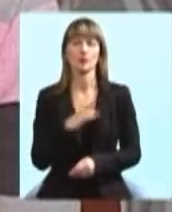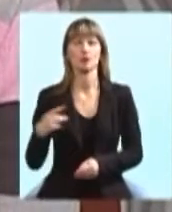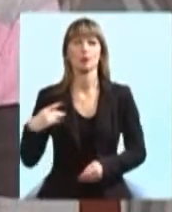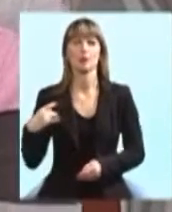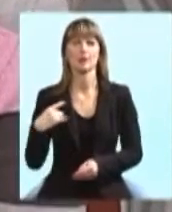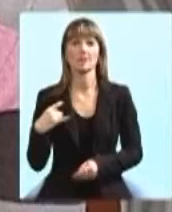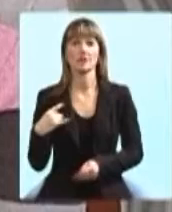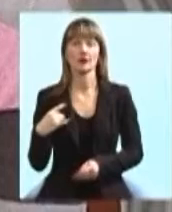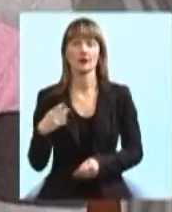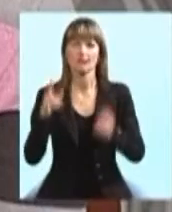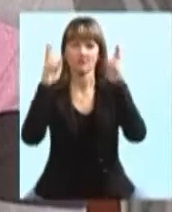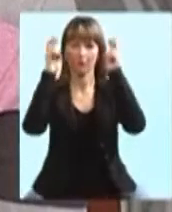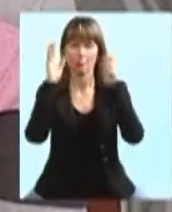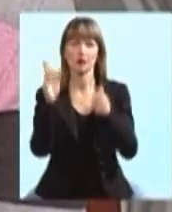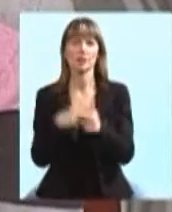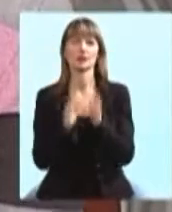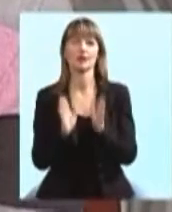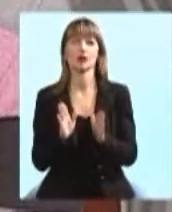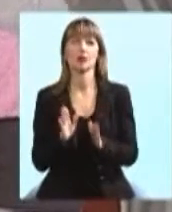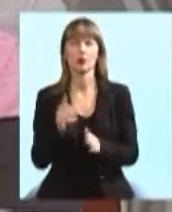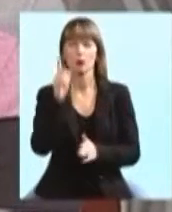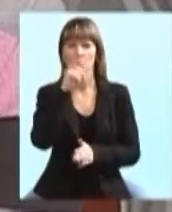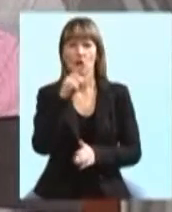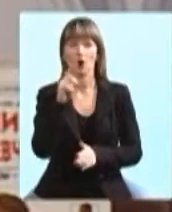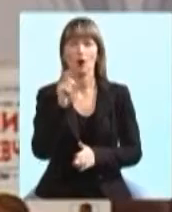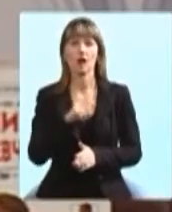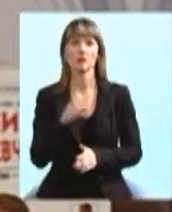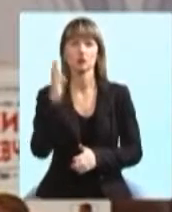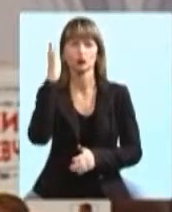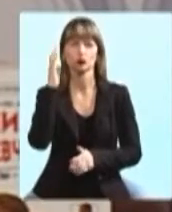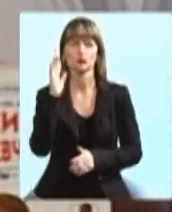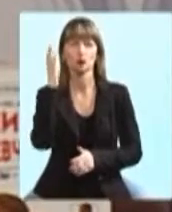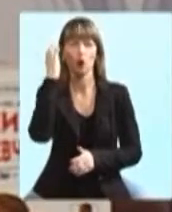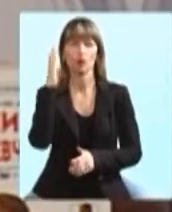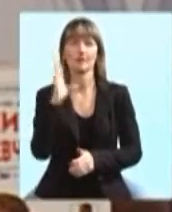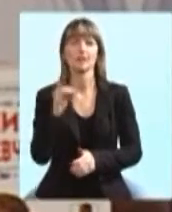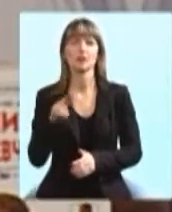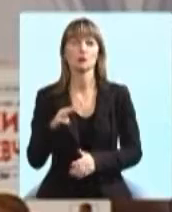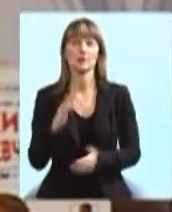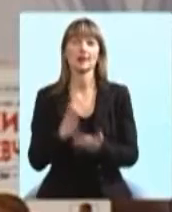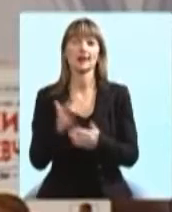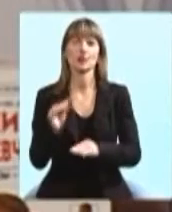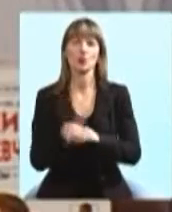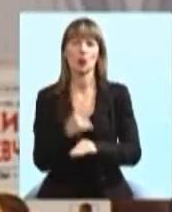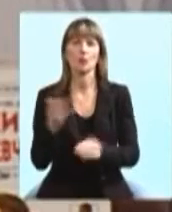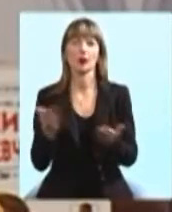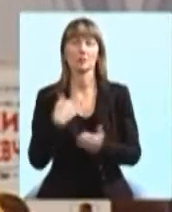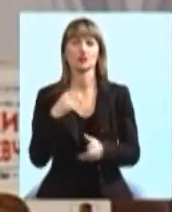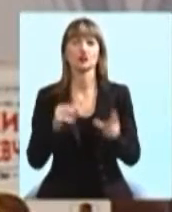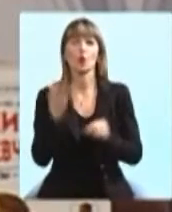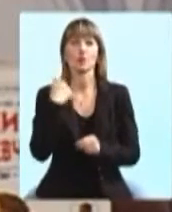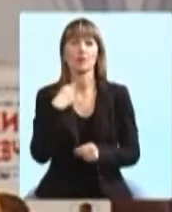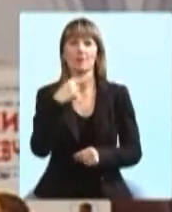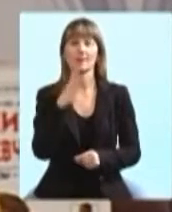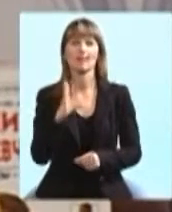ти вважаєш? Чи тільки погані відьми, чорні, як їх звуть? Я знаю то, что есть и добрые, но, как мне кажется, когда мне